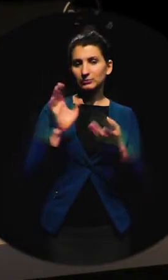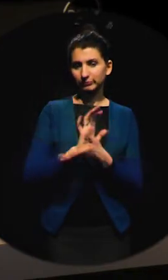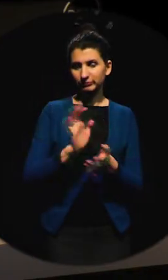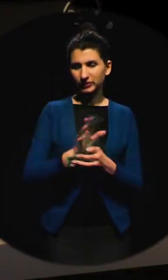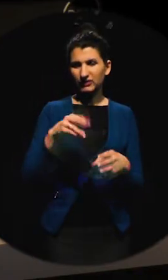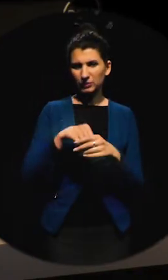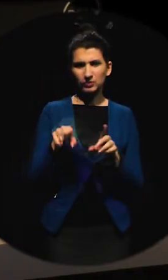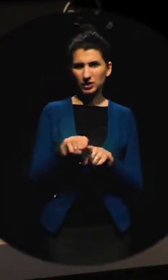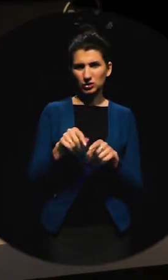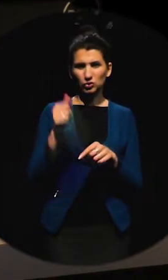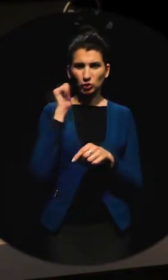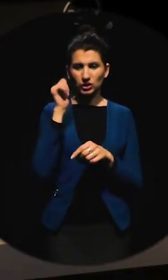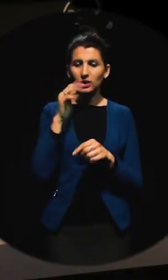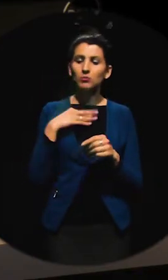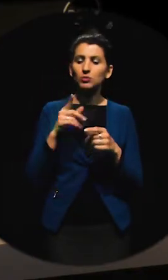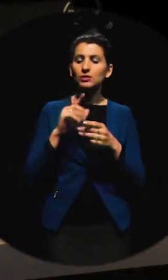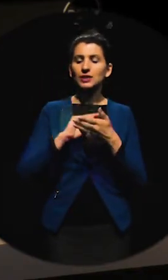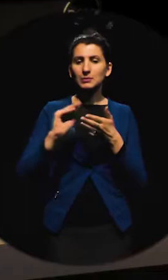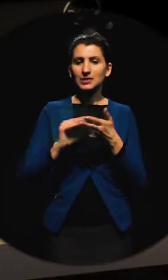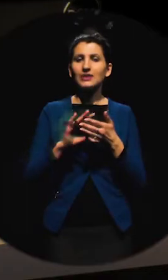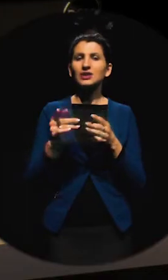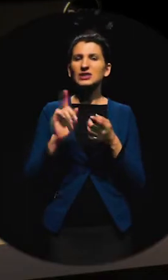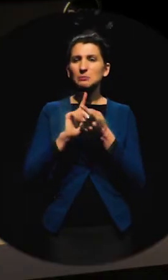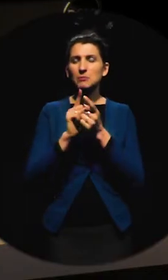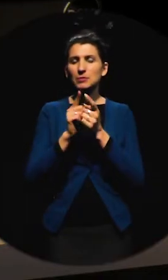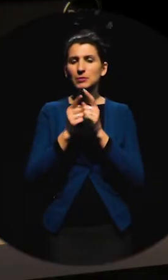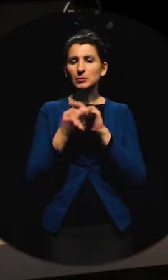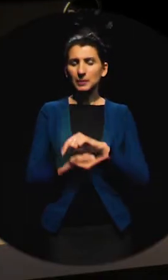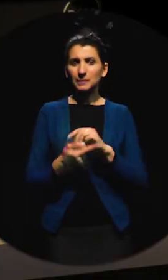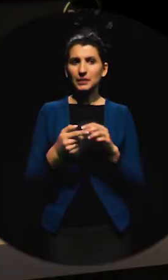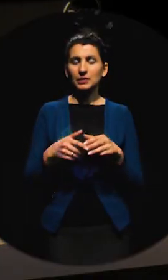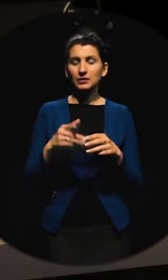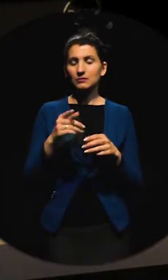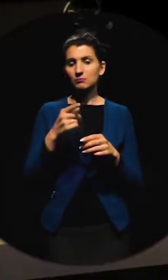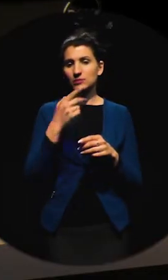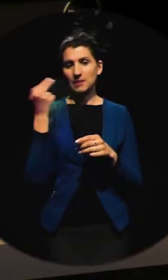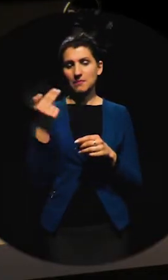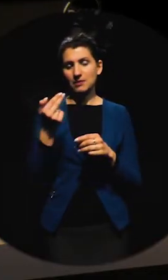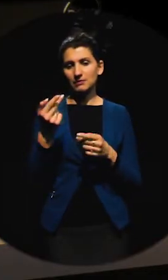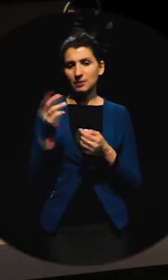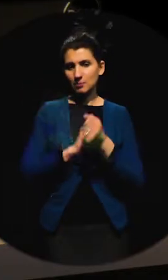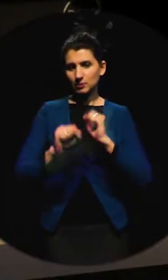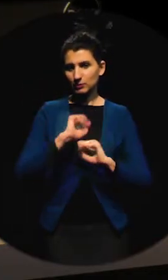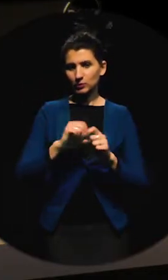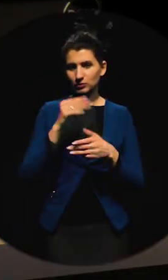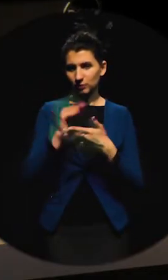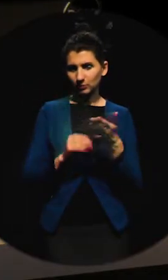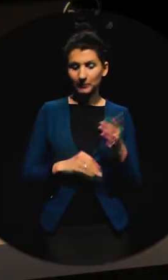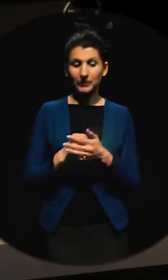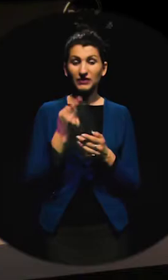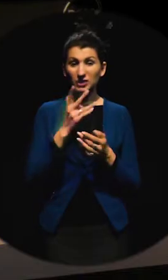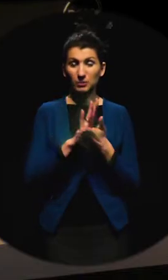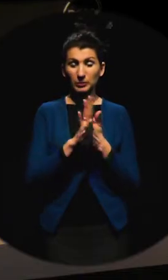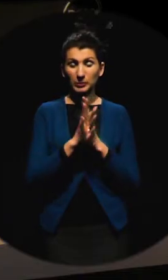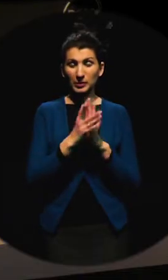też z dnia na dzień śledzą protest, widać, jak zmienia się język mówienia o niepełnosprawności. I widać, że tak naprawdę ten